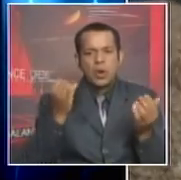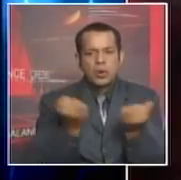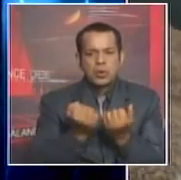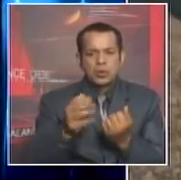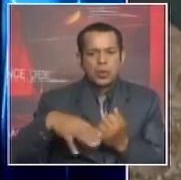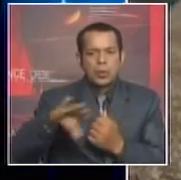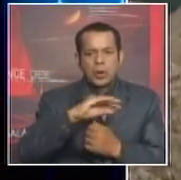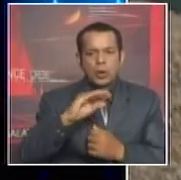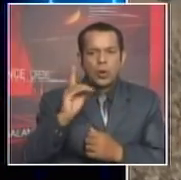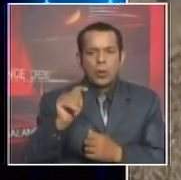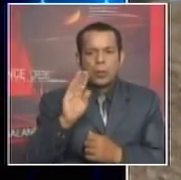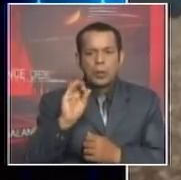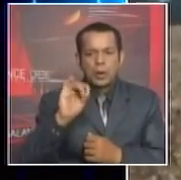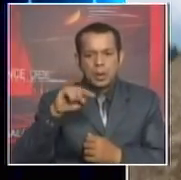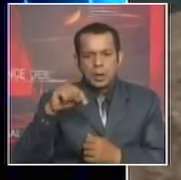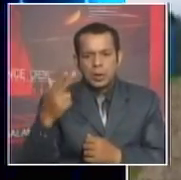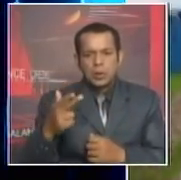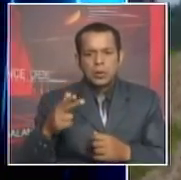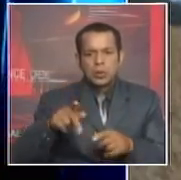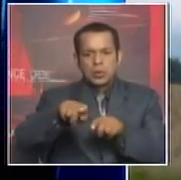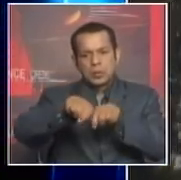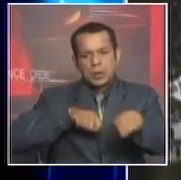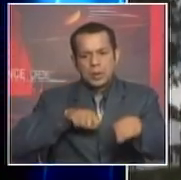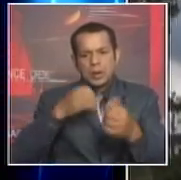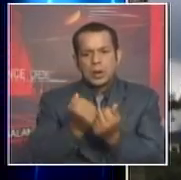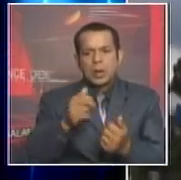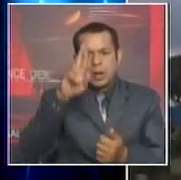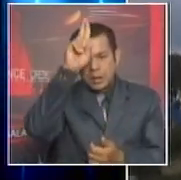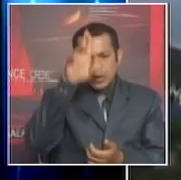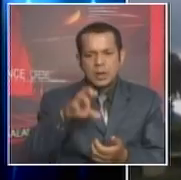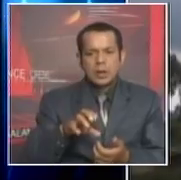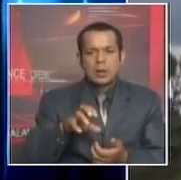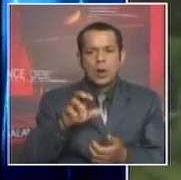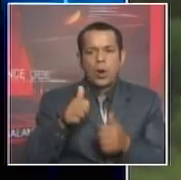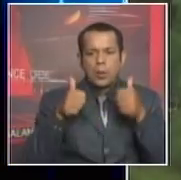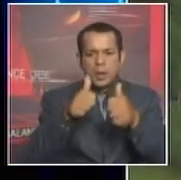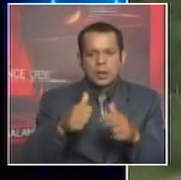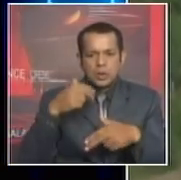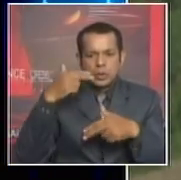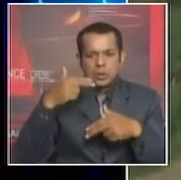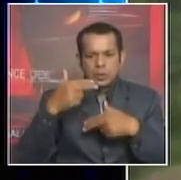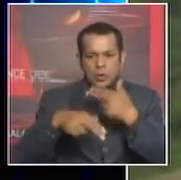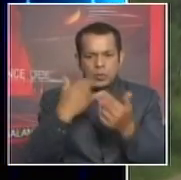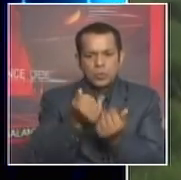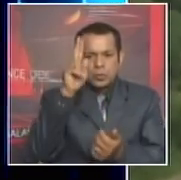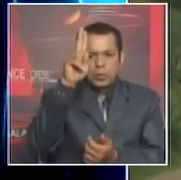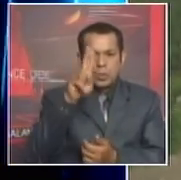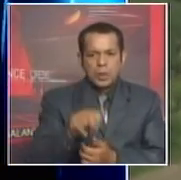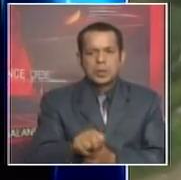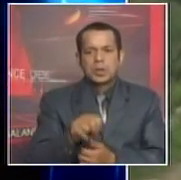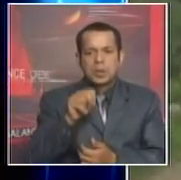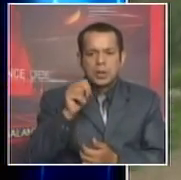कम्पनीको इजाजत नै रद्द गर्ने राज्यले नै अभियान सञ्चालन थाल्नुपर्छ। एबिसी रिपोर्टर विनोद